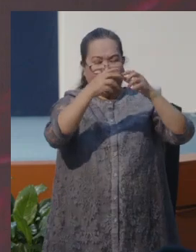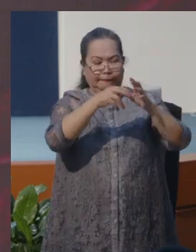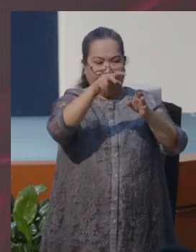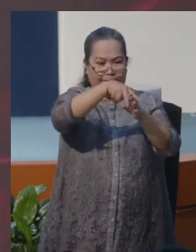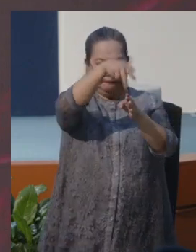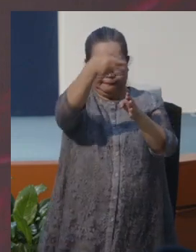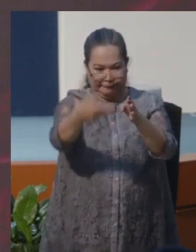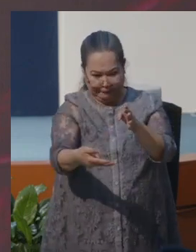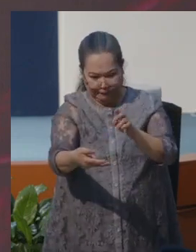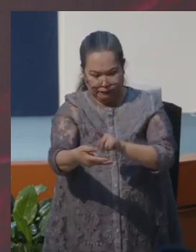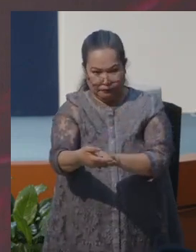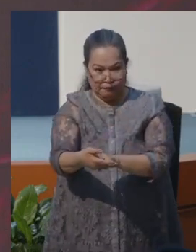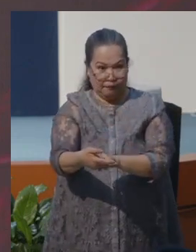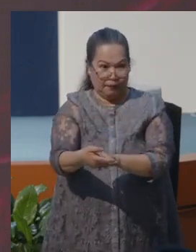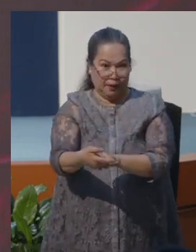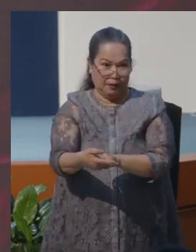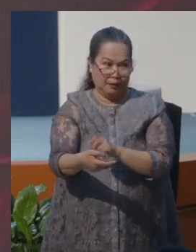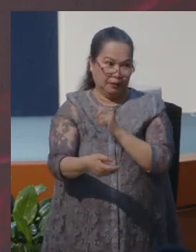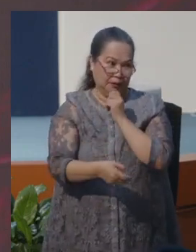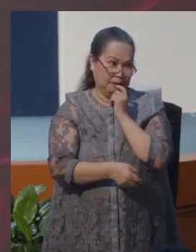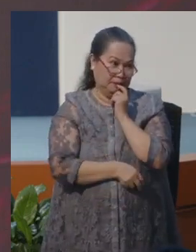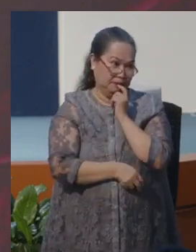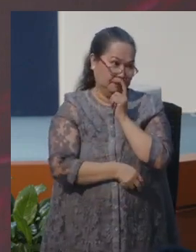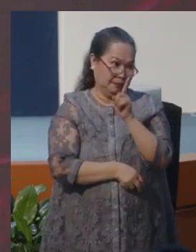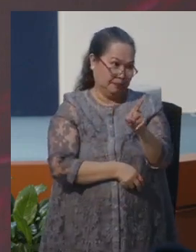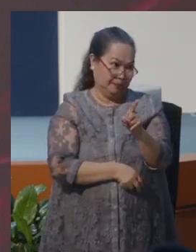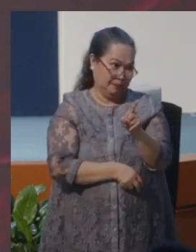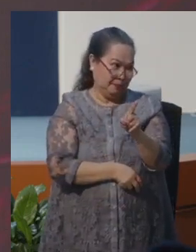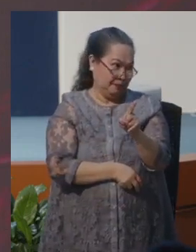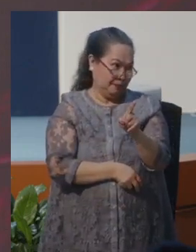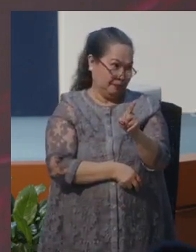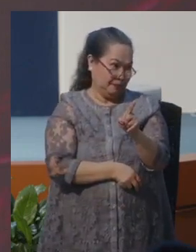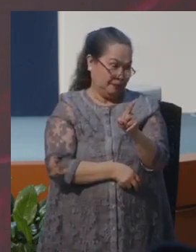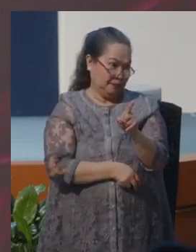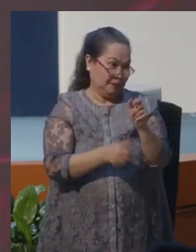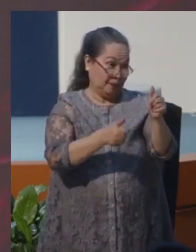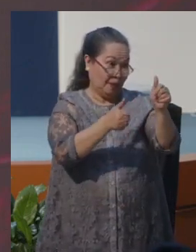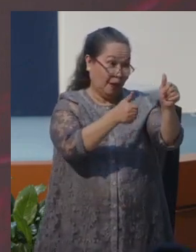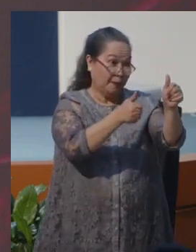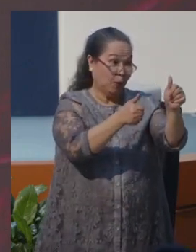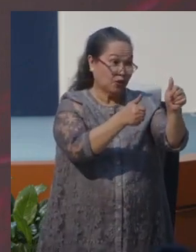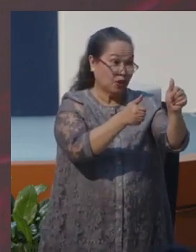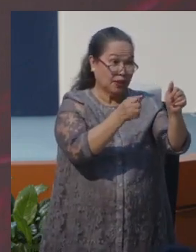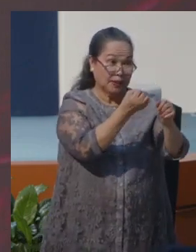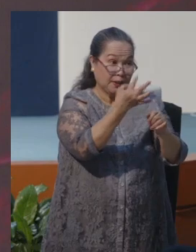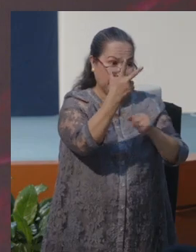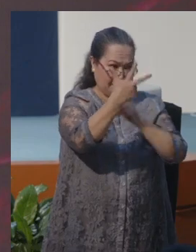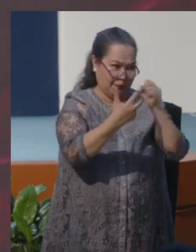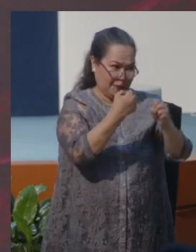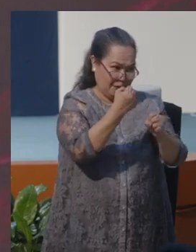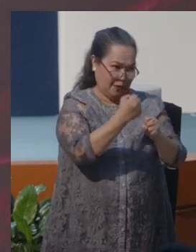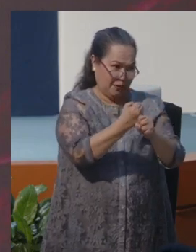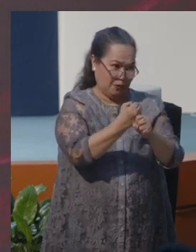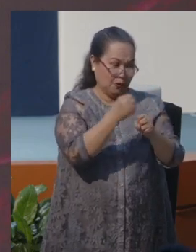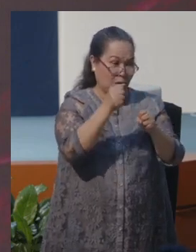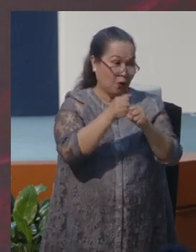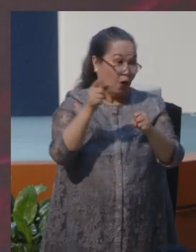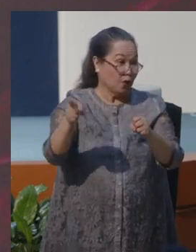Arabia. Kasi yung ibang apostol, ilang taon tinuruan ni Jesus? 3 years din.